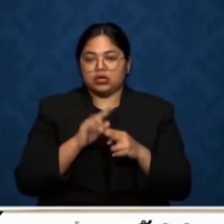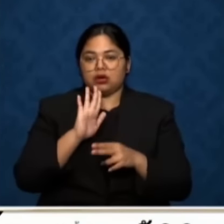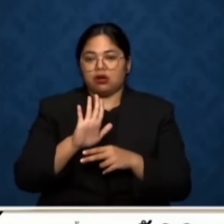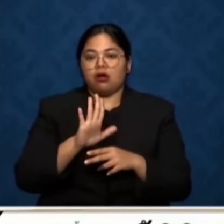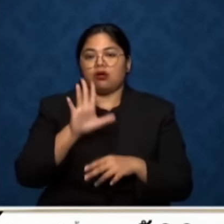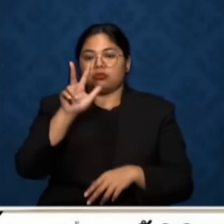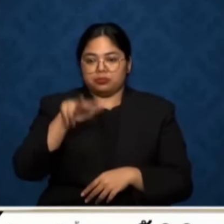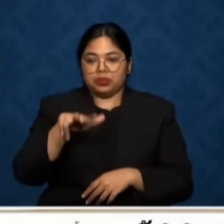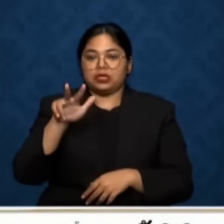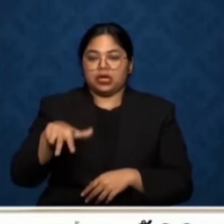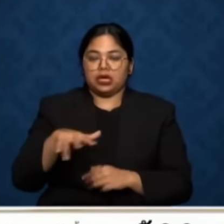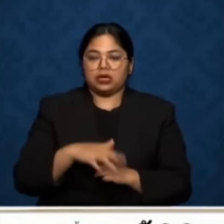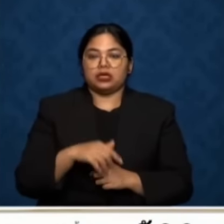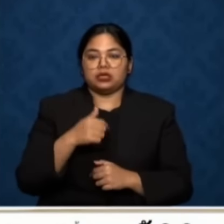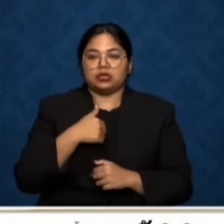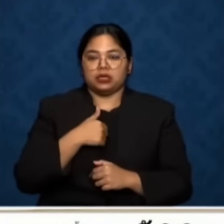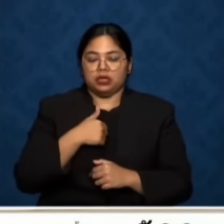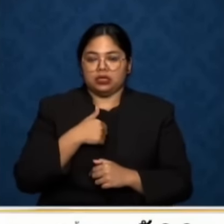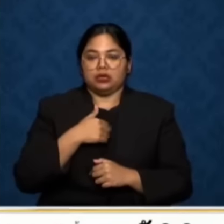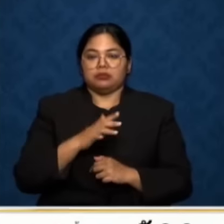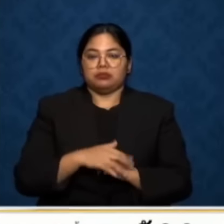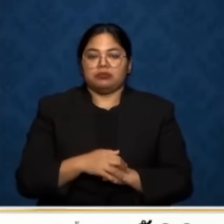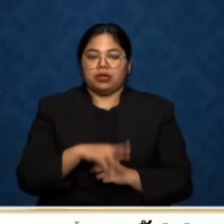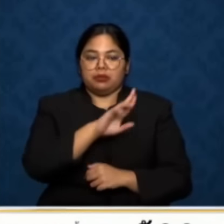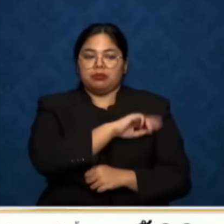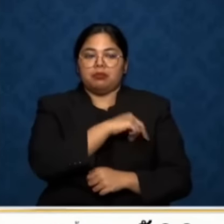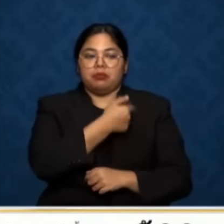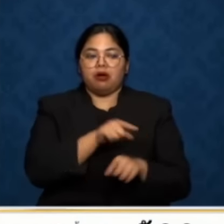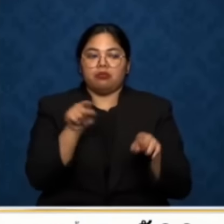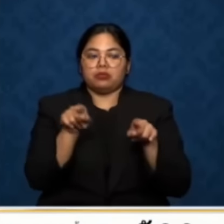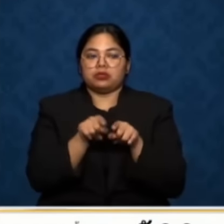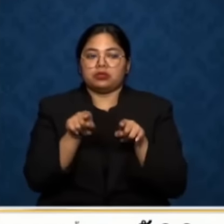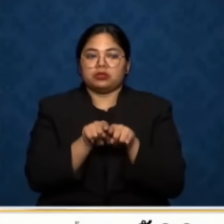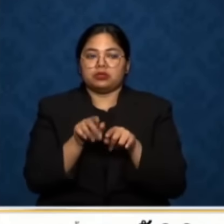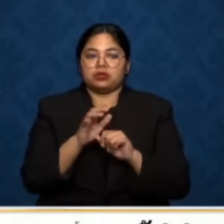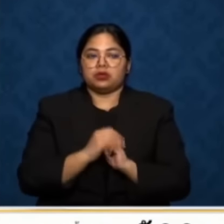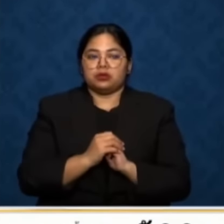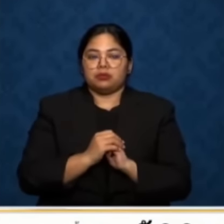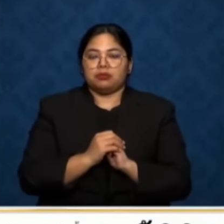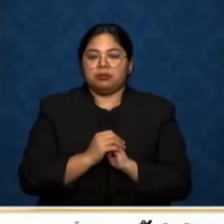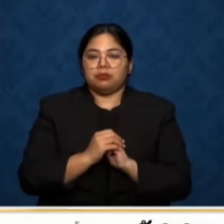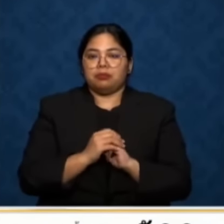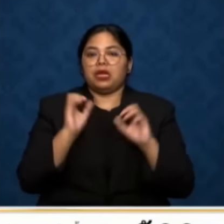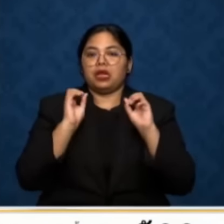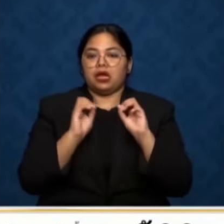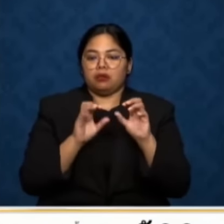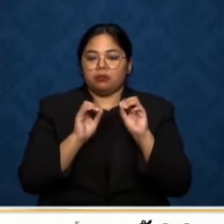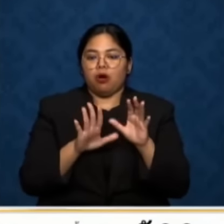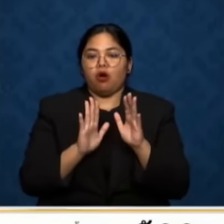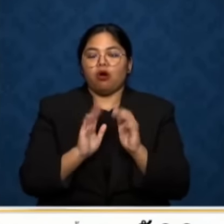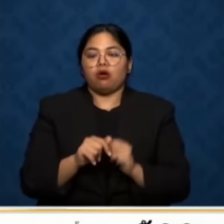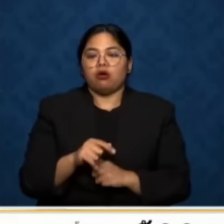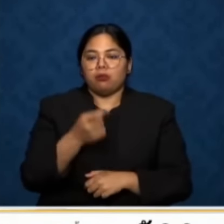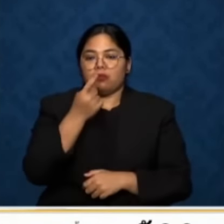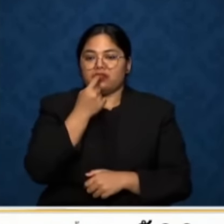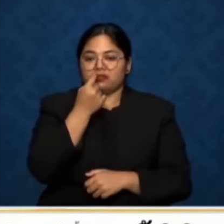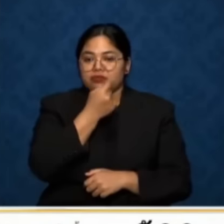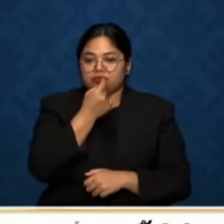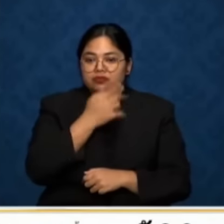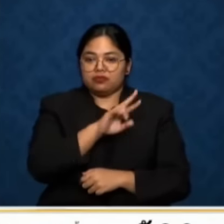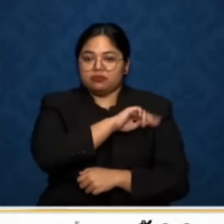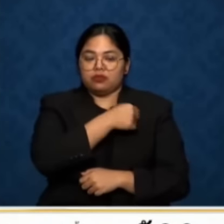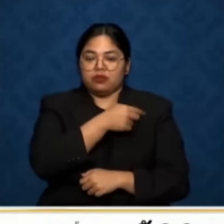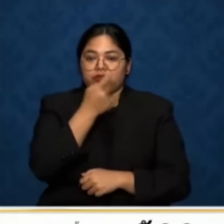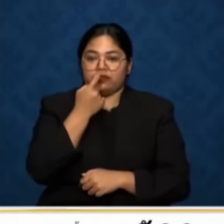วันนี้ในฐานะที่ดิฉันเป็นหมอและดิฉันก็เป็นอาจารย์ของหมอฟันนะคะอย่างน้อยวันนี้ดิฉันก็ได้เห็นหมอท่านหนึ่